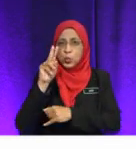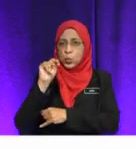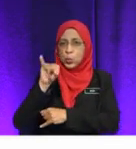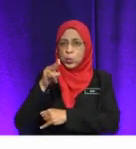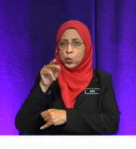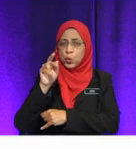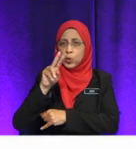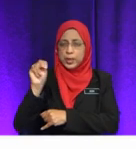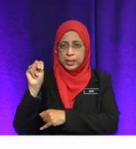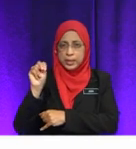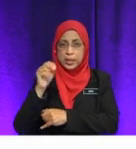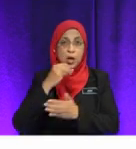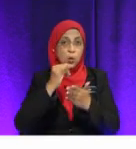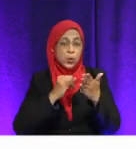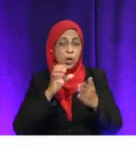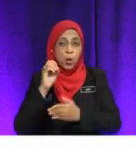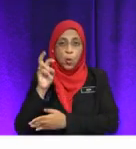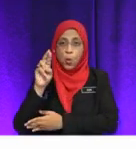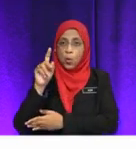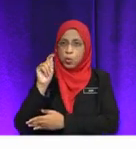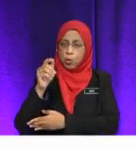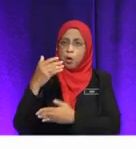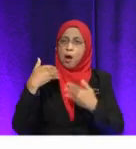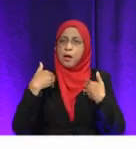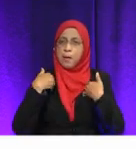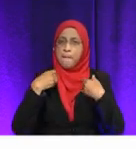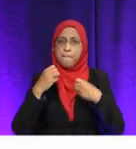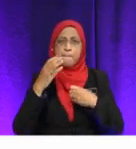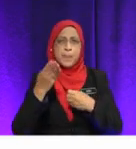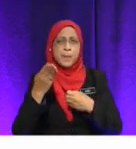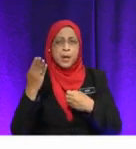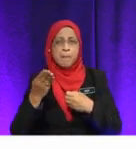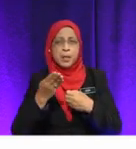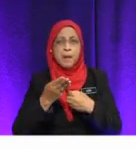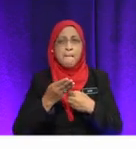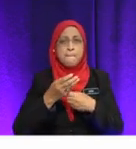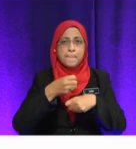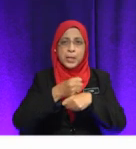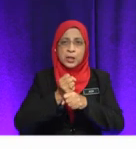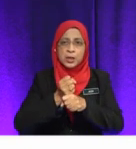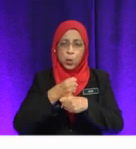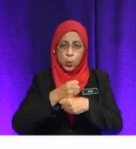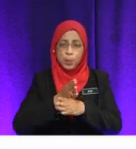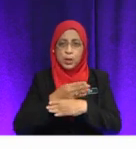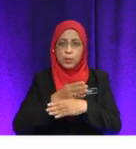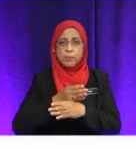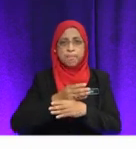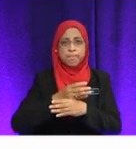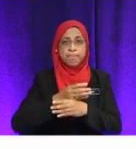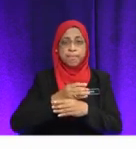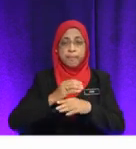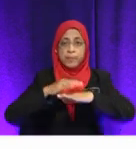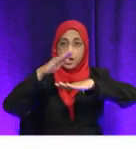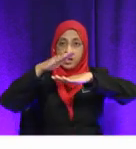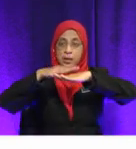lukisan ottografi membentuk beberapa pandangan bagi suatu objek seperti pada atas oke seperti gambar jadi pada